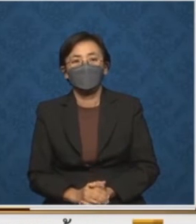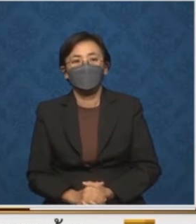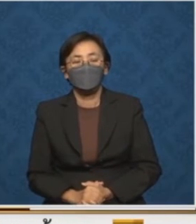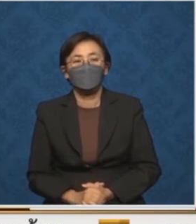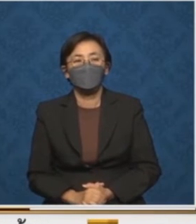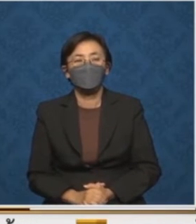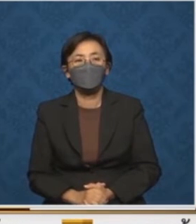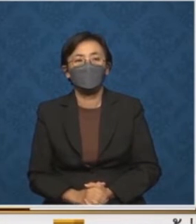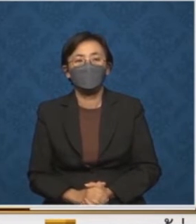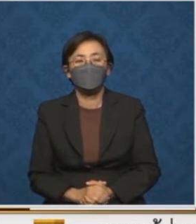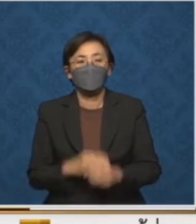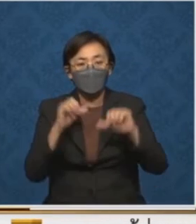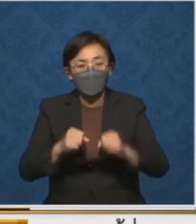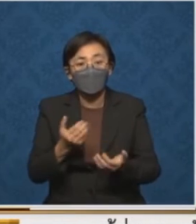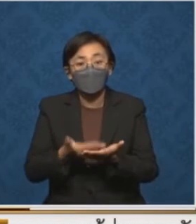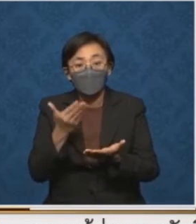ควรหเป่าครับ